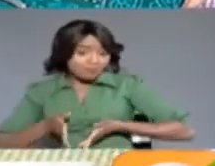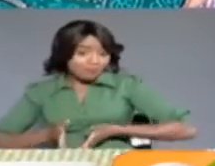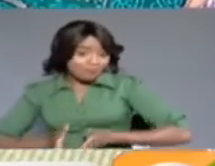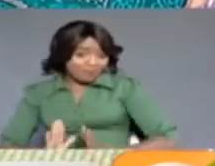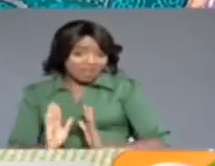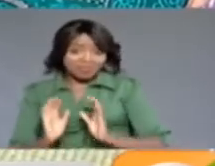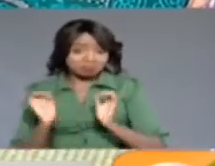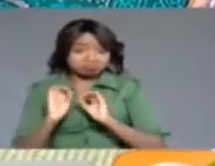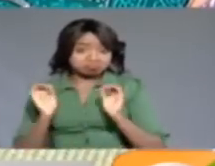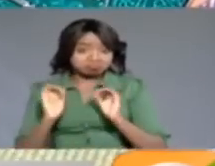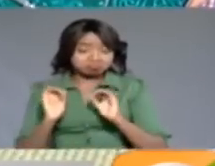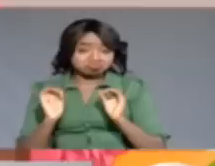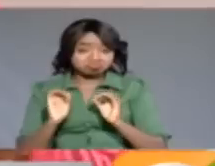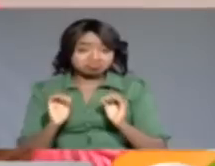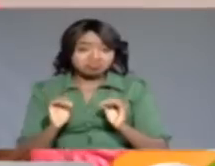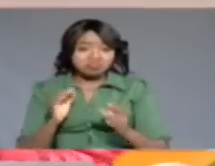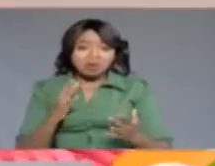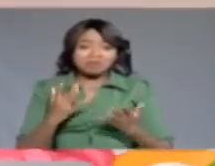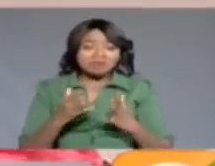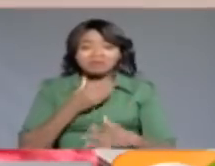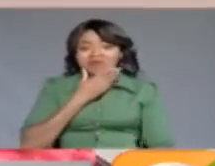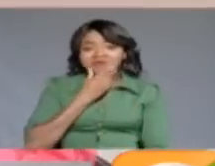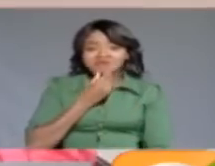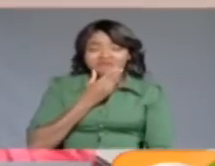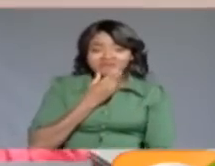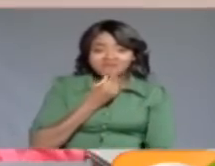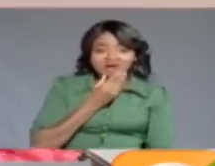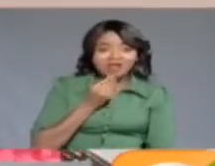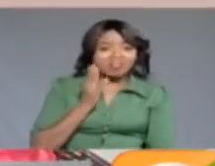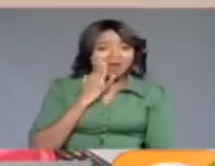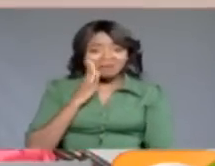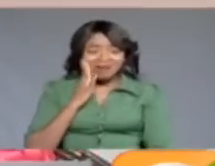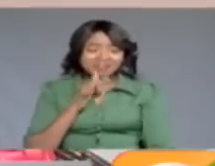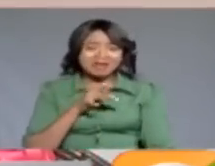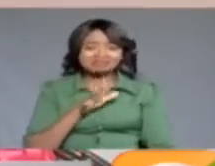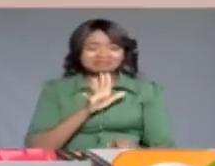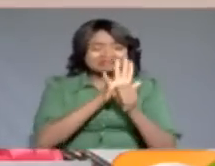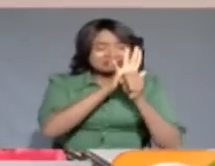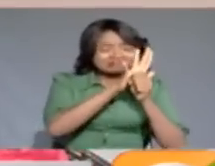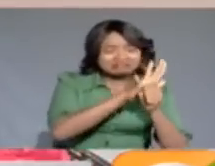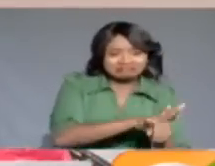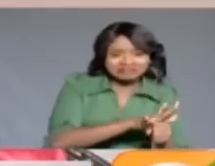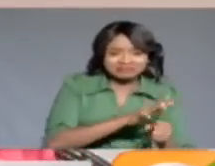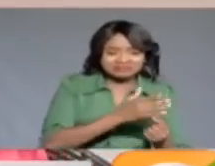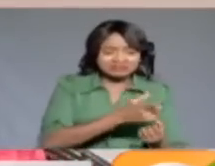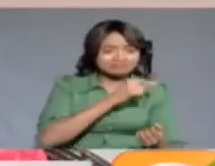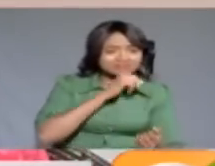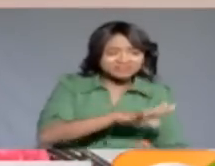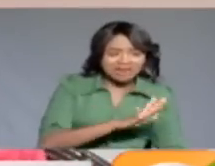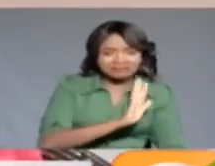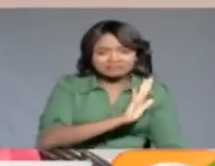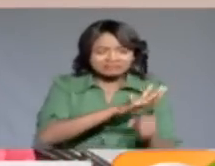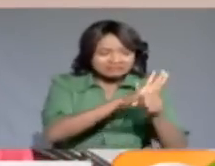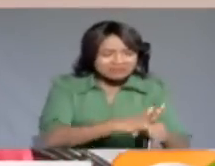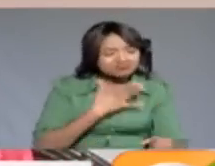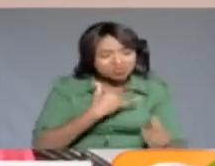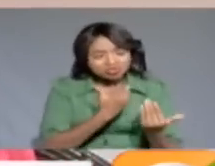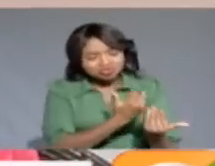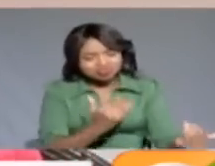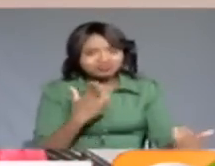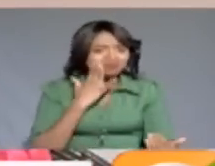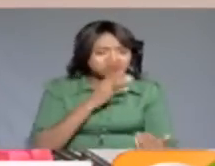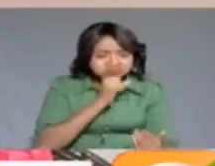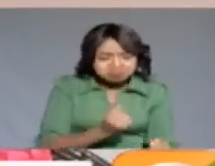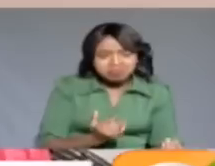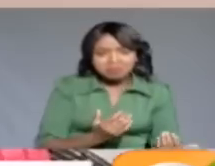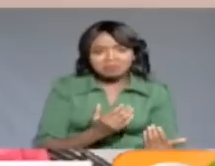wachache wanaonyamaza, wanaweza kuwa na msumbua mtoto wake wa kivulana, mwanangu sasa tutakaje hivi kitu kama hicho. Kama amesikia mume yako na watoto